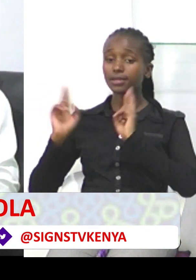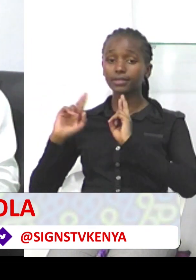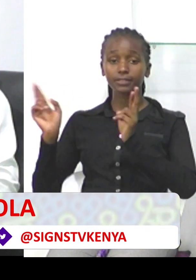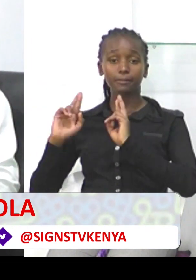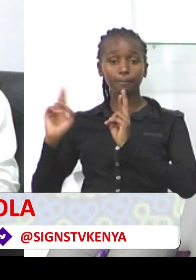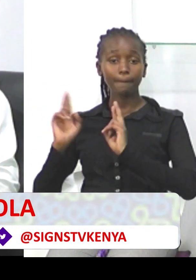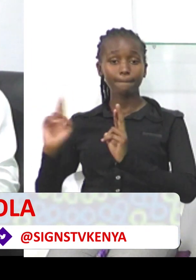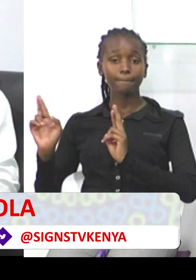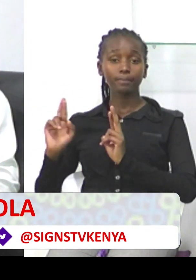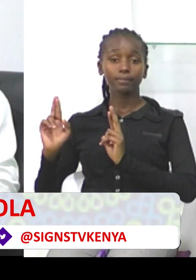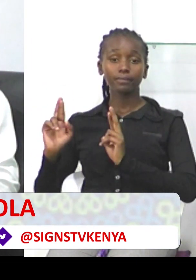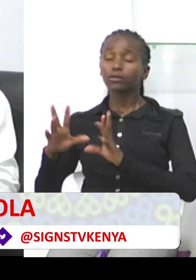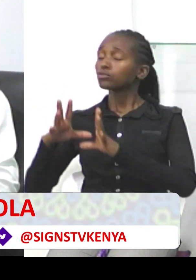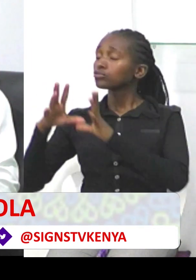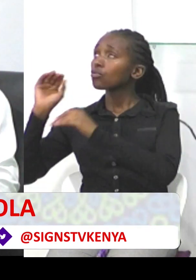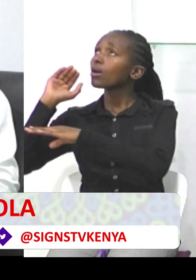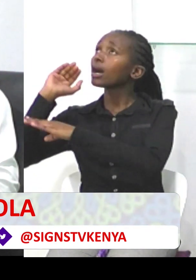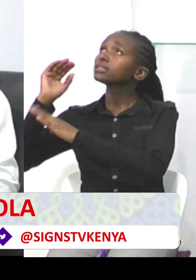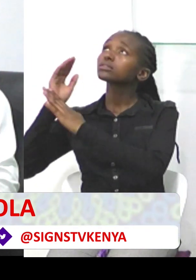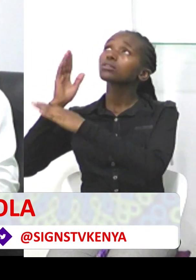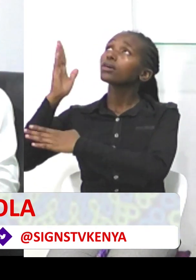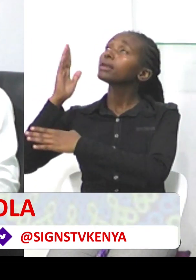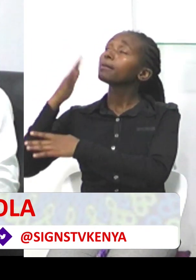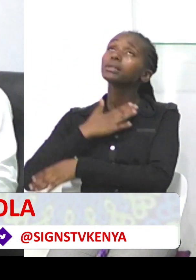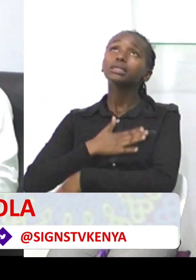broken heart. Anajua God.